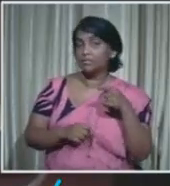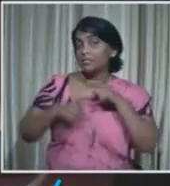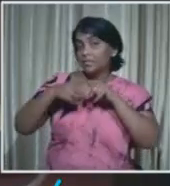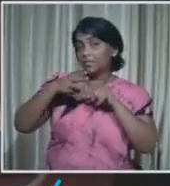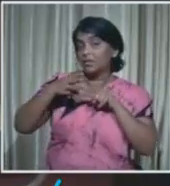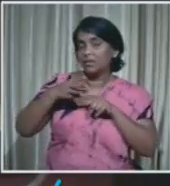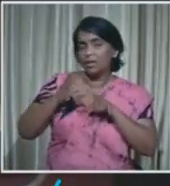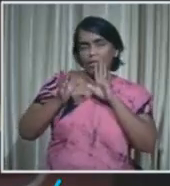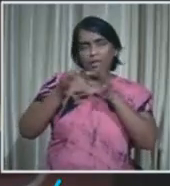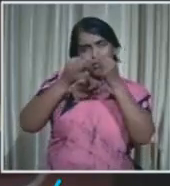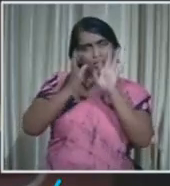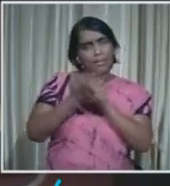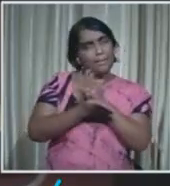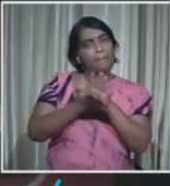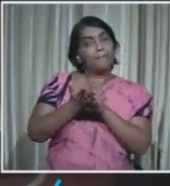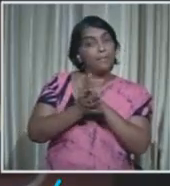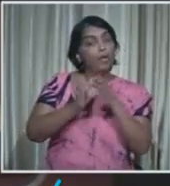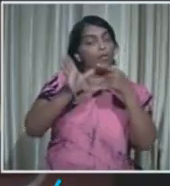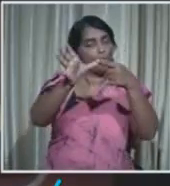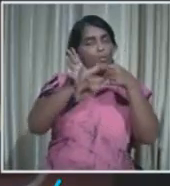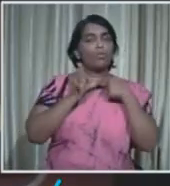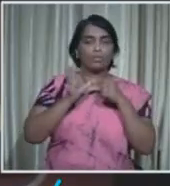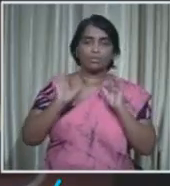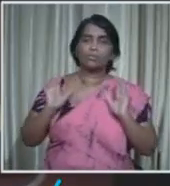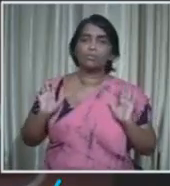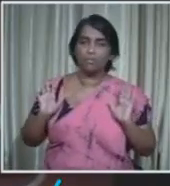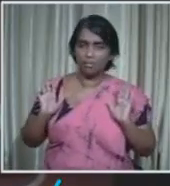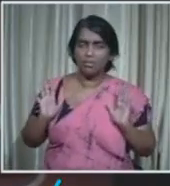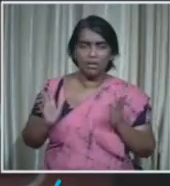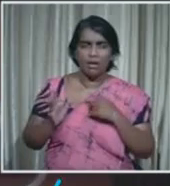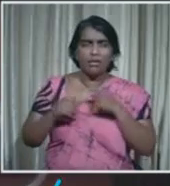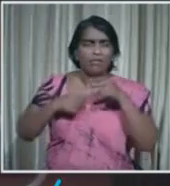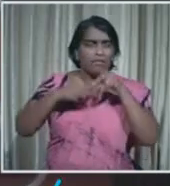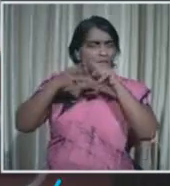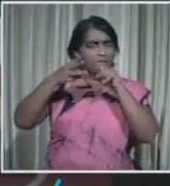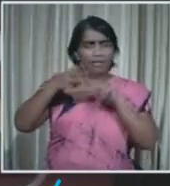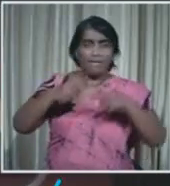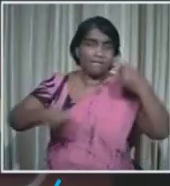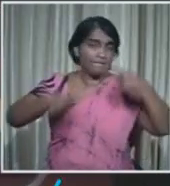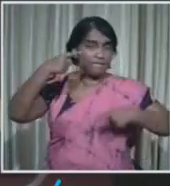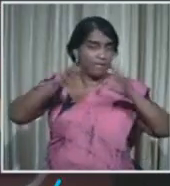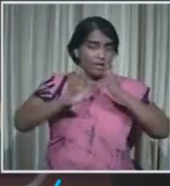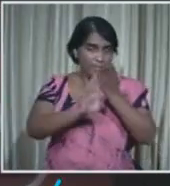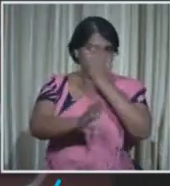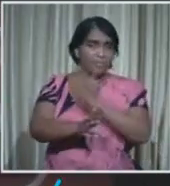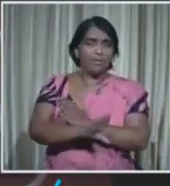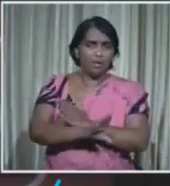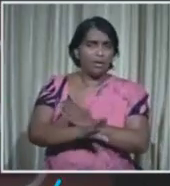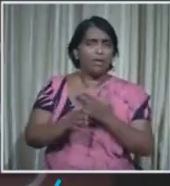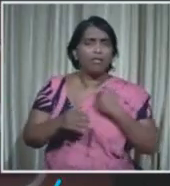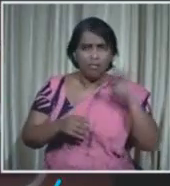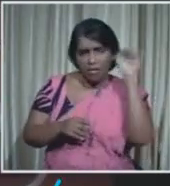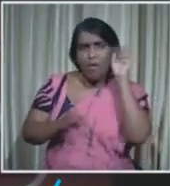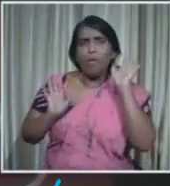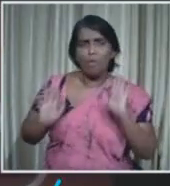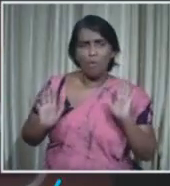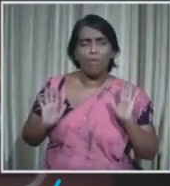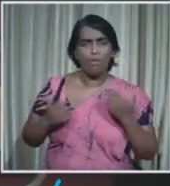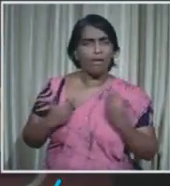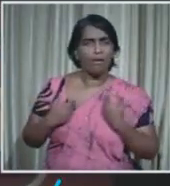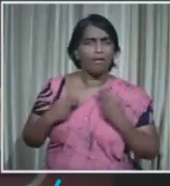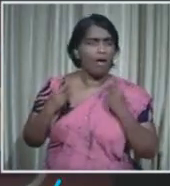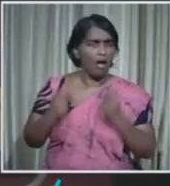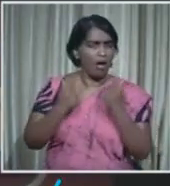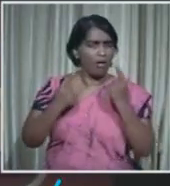බොහොම පැහැදිලි පිළිතුරක් අවශ්‍යයි මේ මොන වාදයකටත් විවාදයකටත් පෙර අපි දැනගන්න ඕන ඇයි